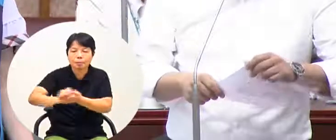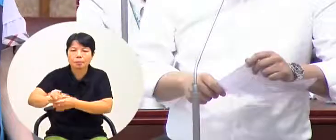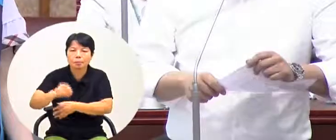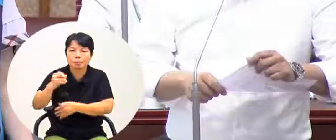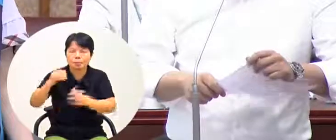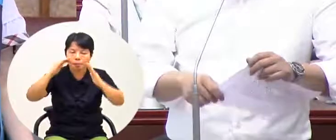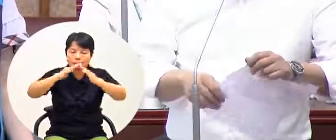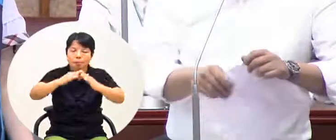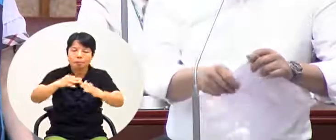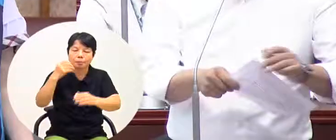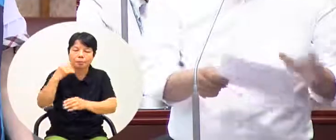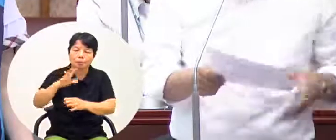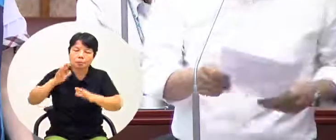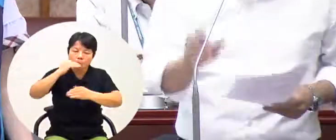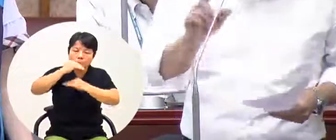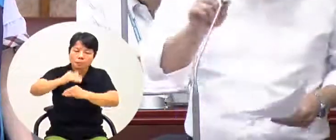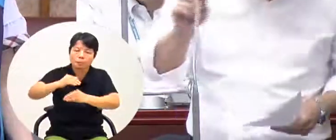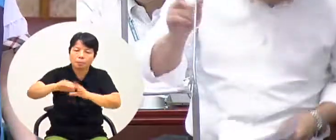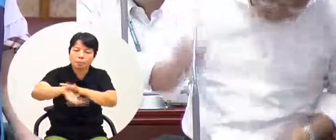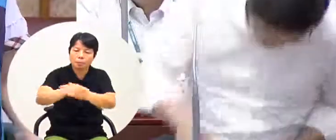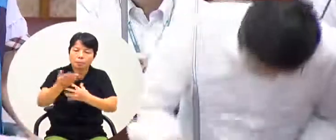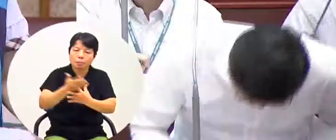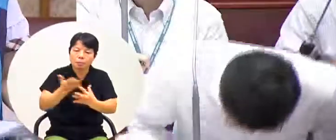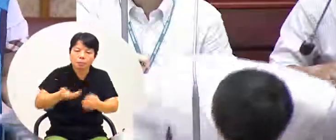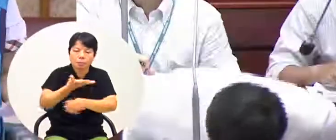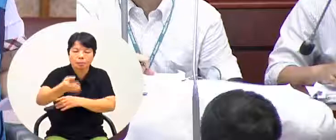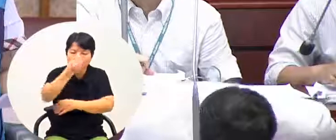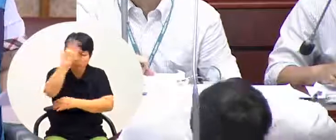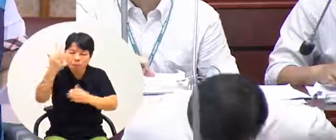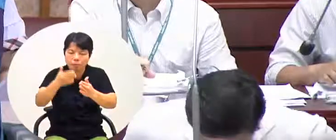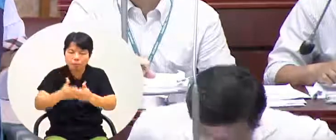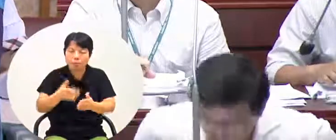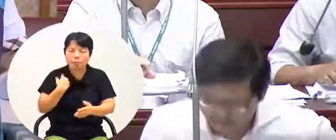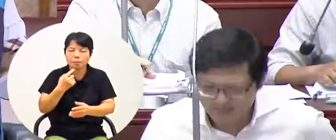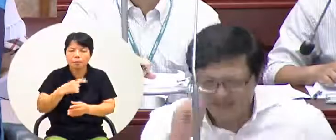友们来发展他们的未来。以上。